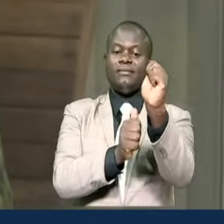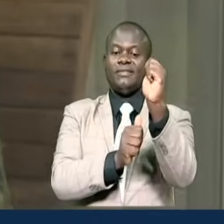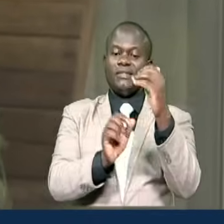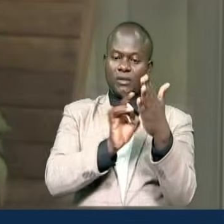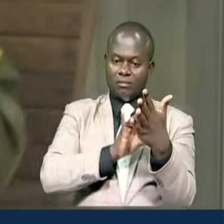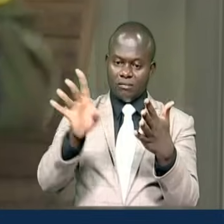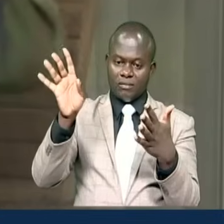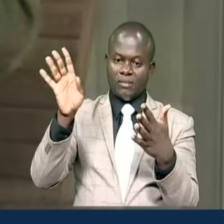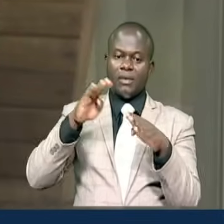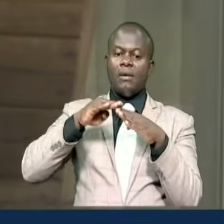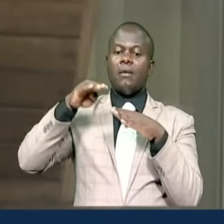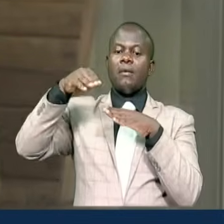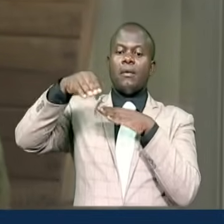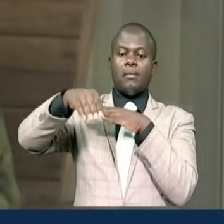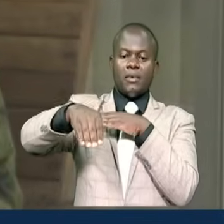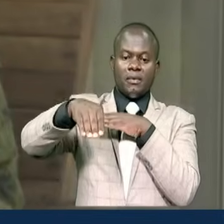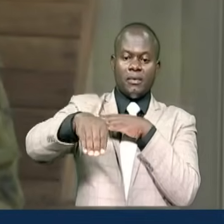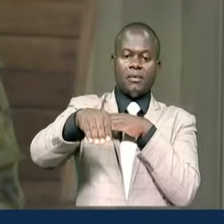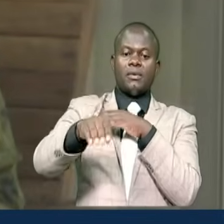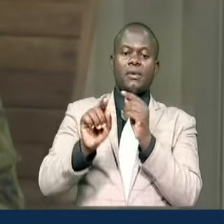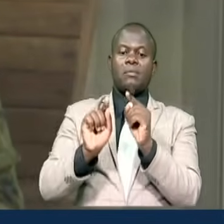mashyamba, bamanuka bajya ahitwa